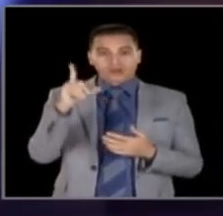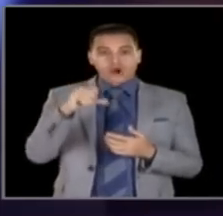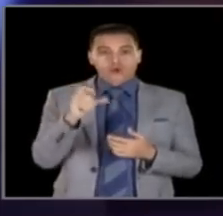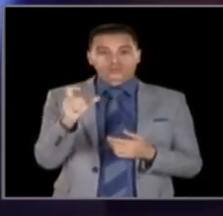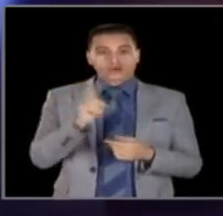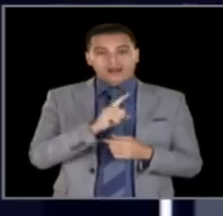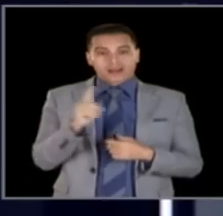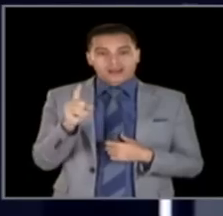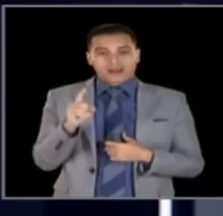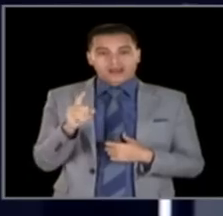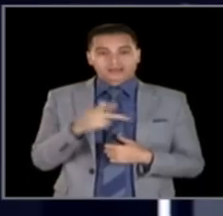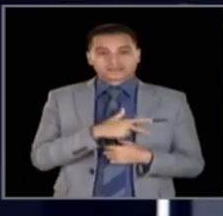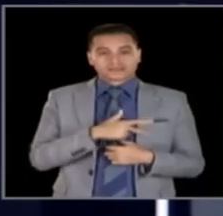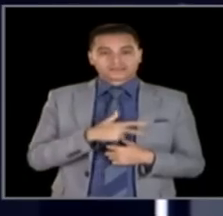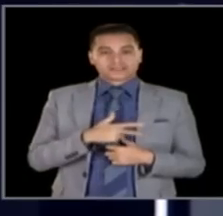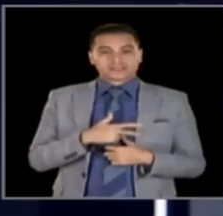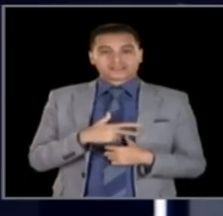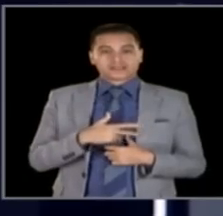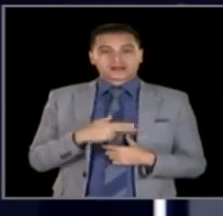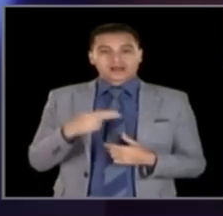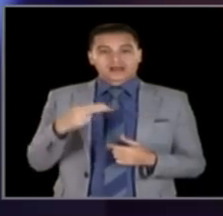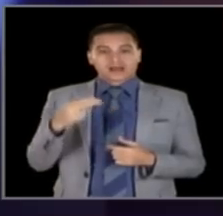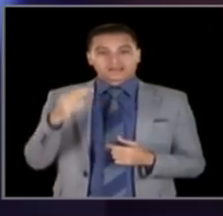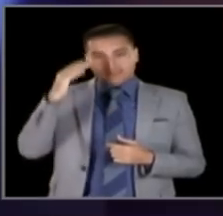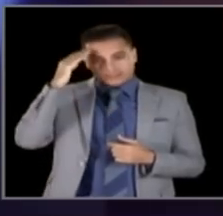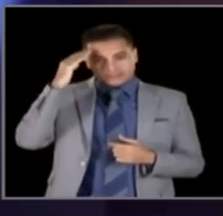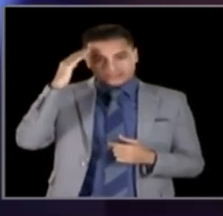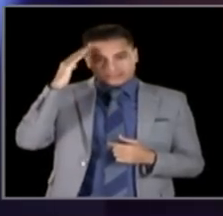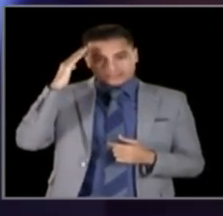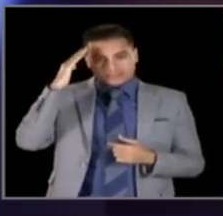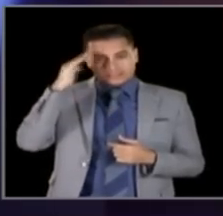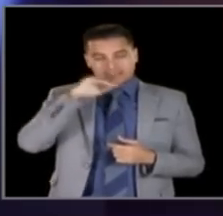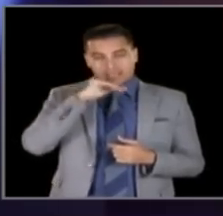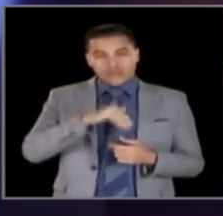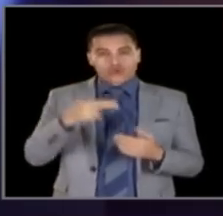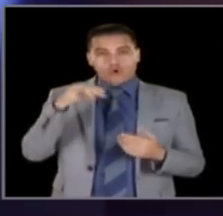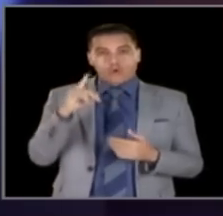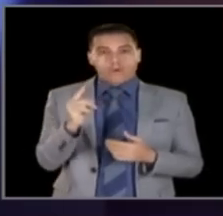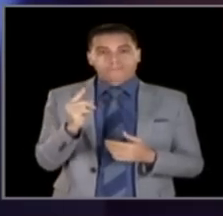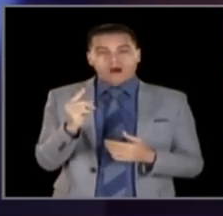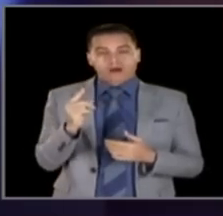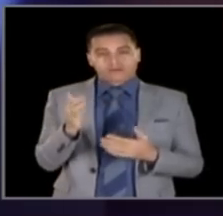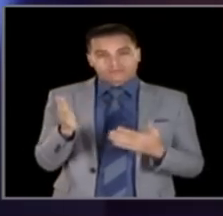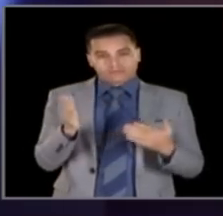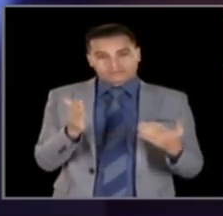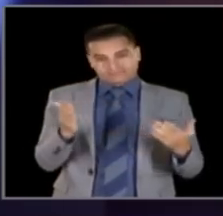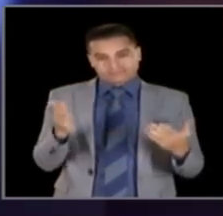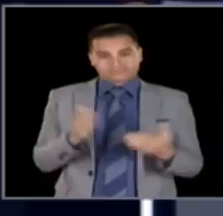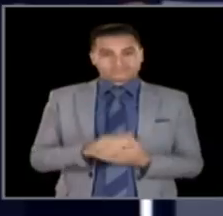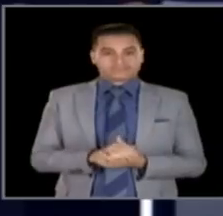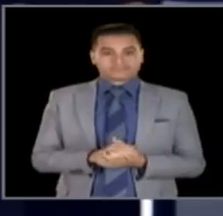الرشيد. هو طبعاً سوري، أنا ما سمعتش الخلفاء الراشدين يعني. أنا سمعتها حاجة